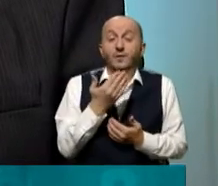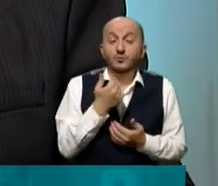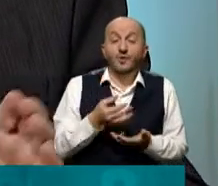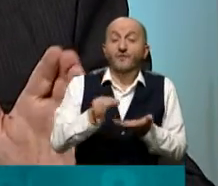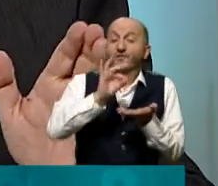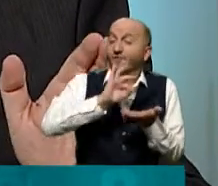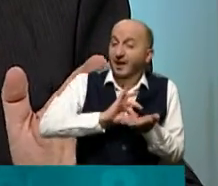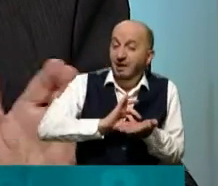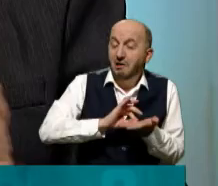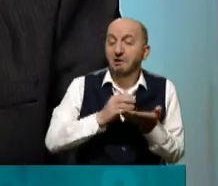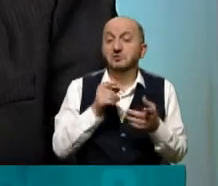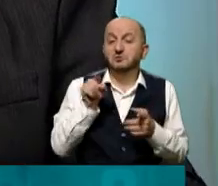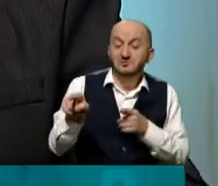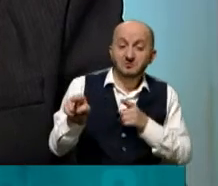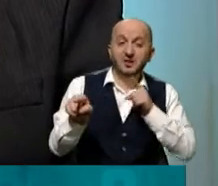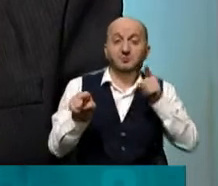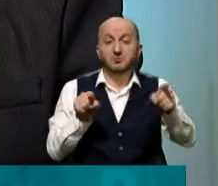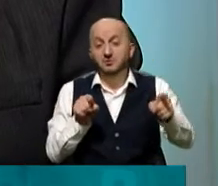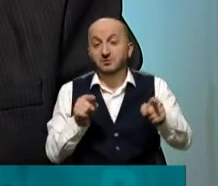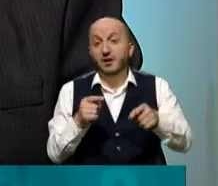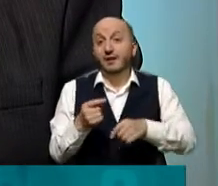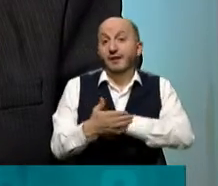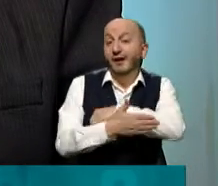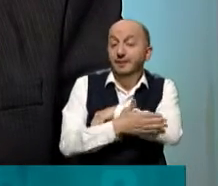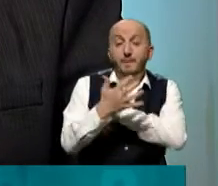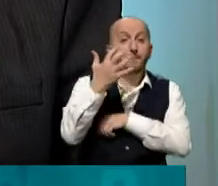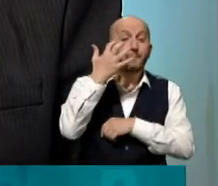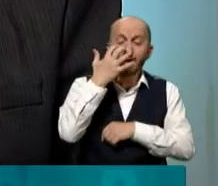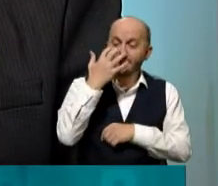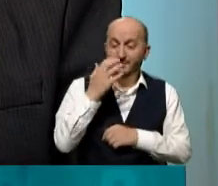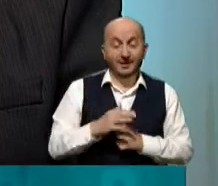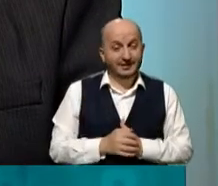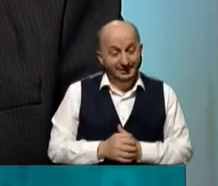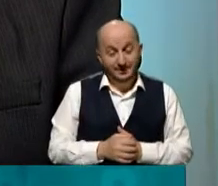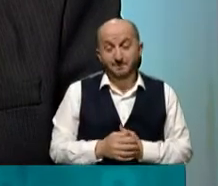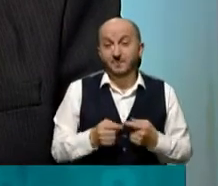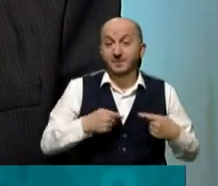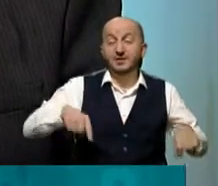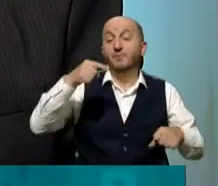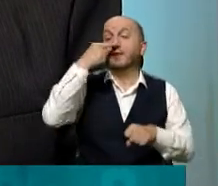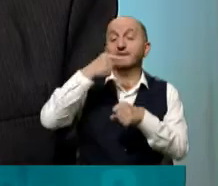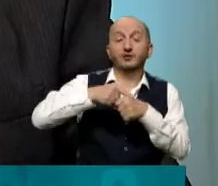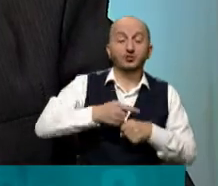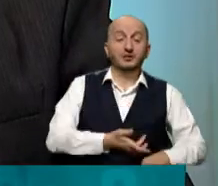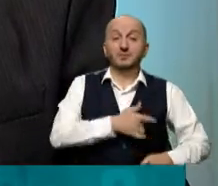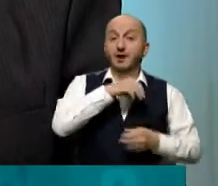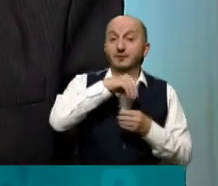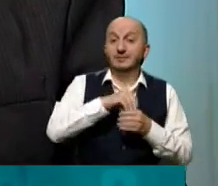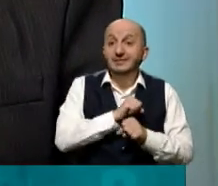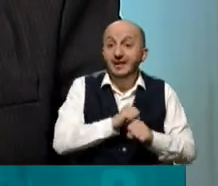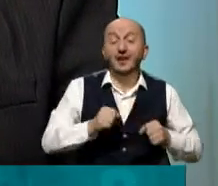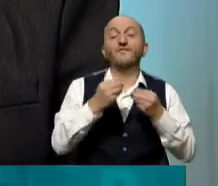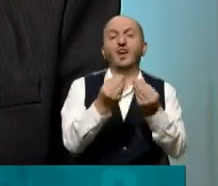faldan veya şundan, bundan medet ummak, bunlar bizim inancımızı ve imanımızı